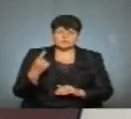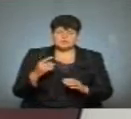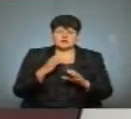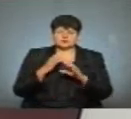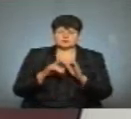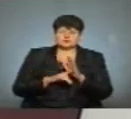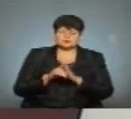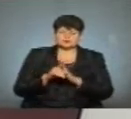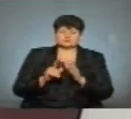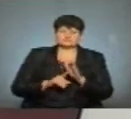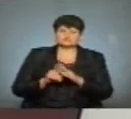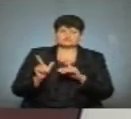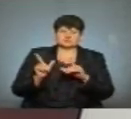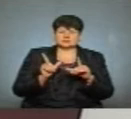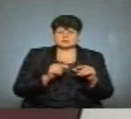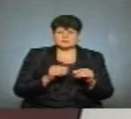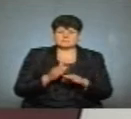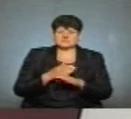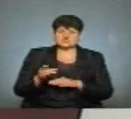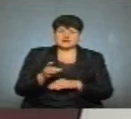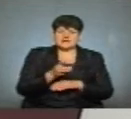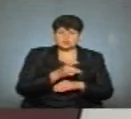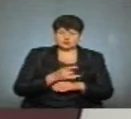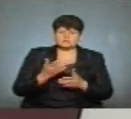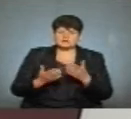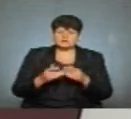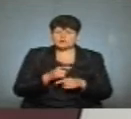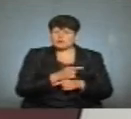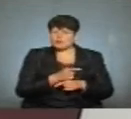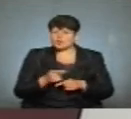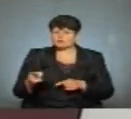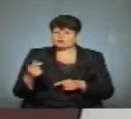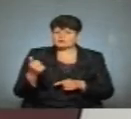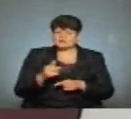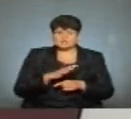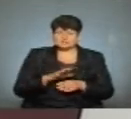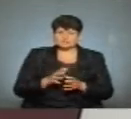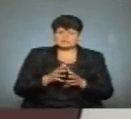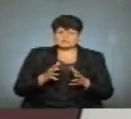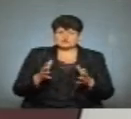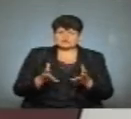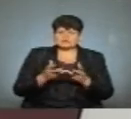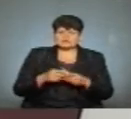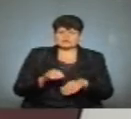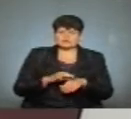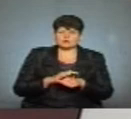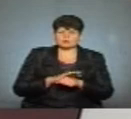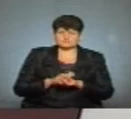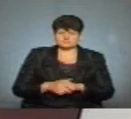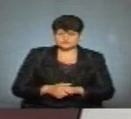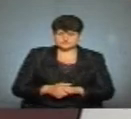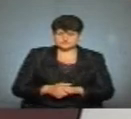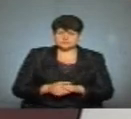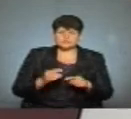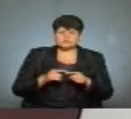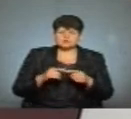знову почнуть возити пасажирів між районами, якщо впродовж тижня не буде збільшуватися кількість хворих на COVID-19.